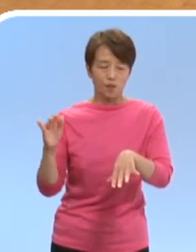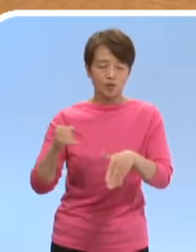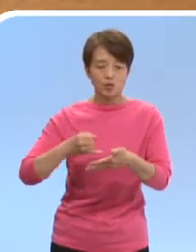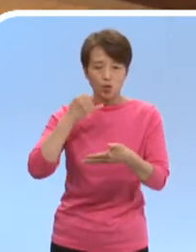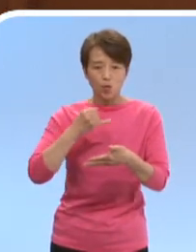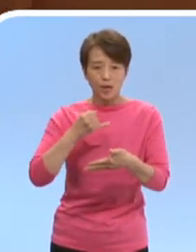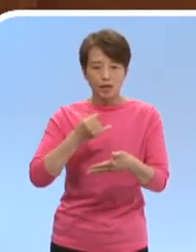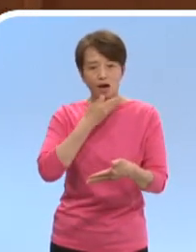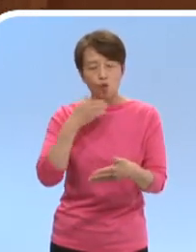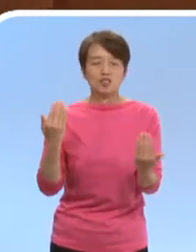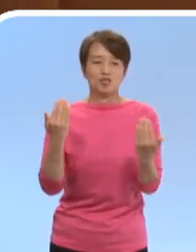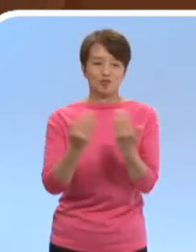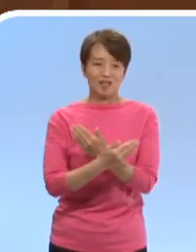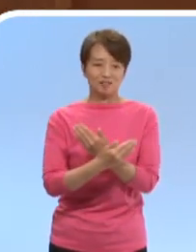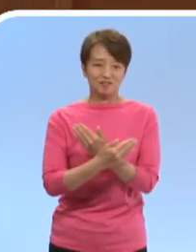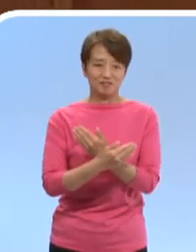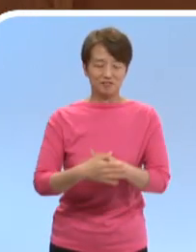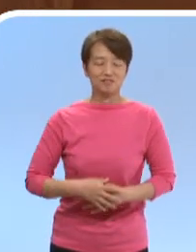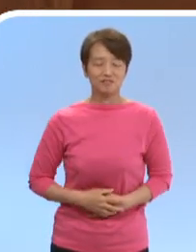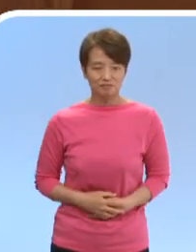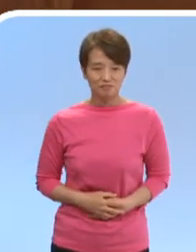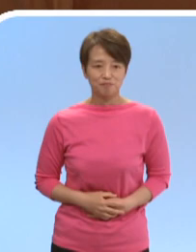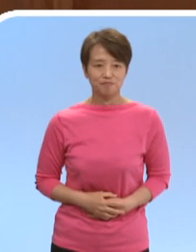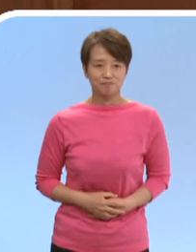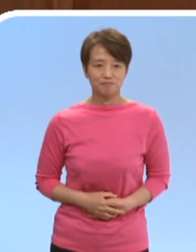るそうめんが生まれるんです。